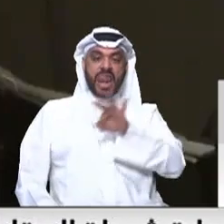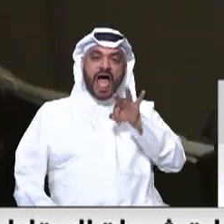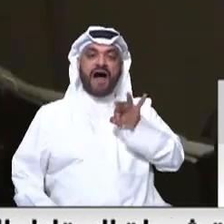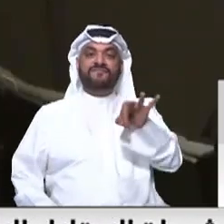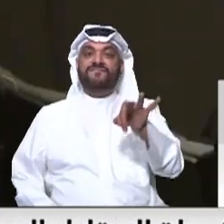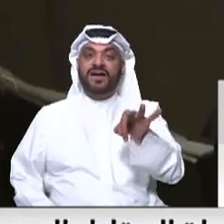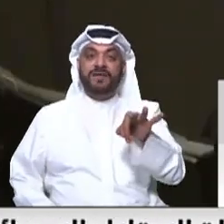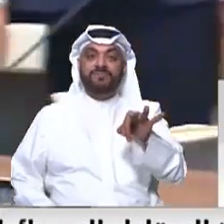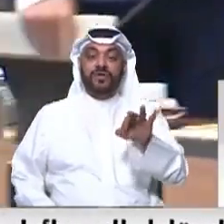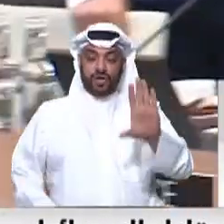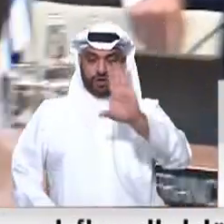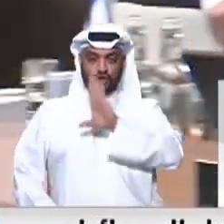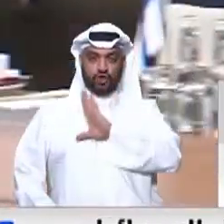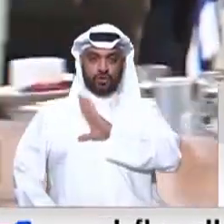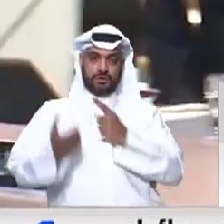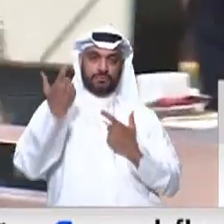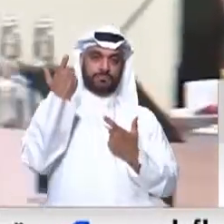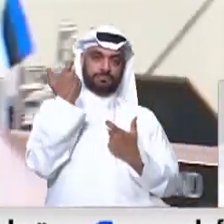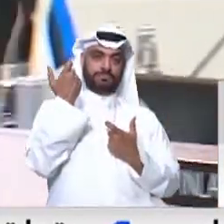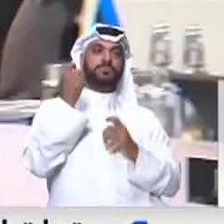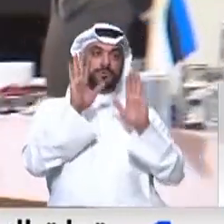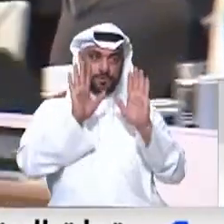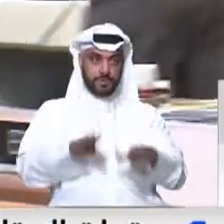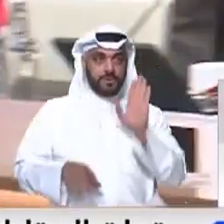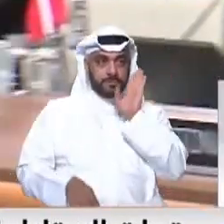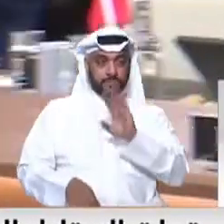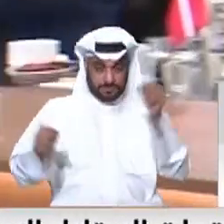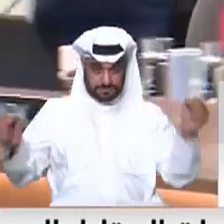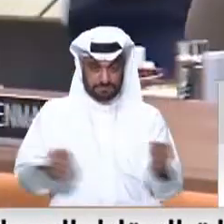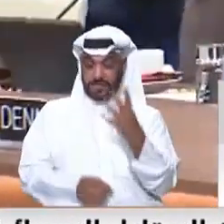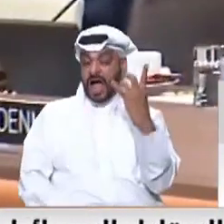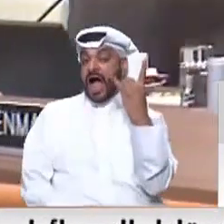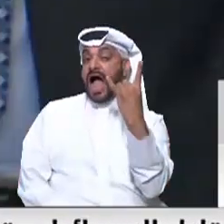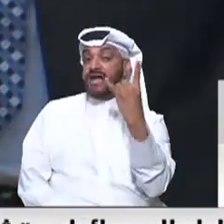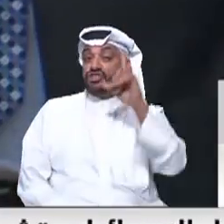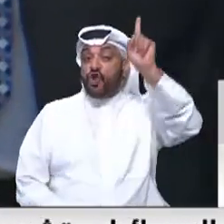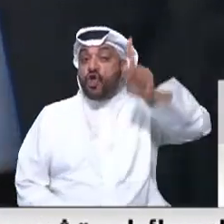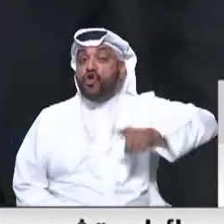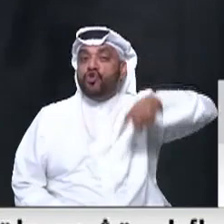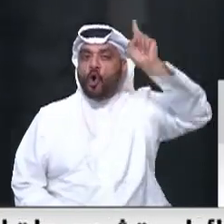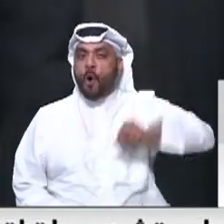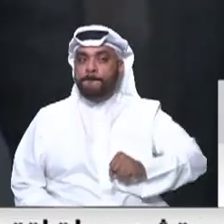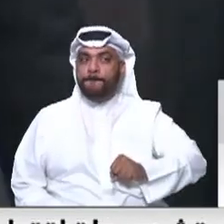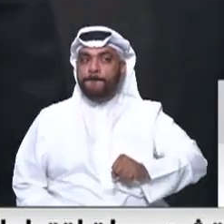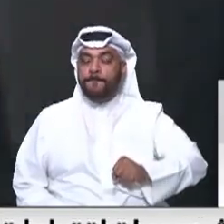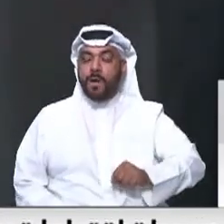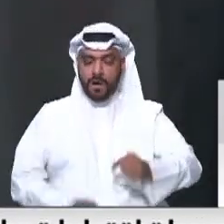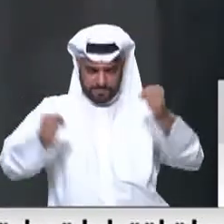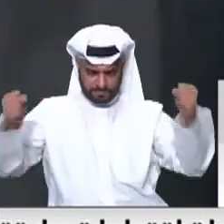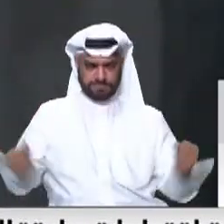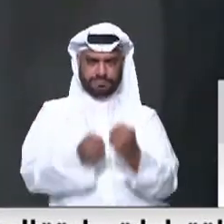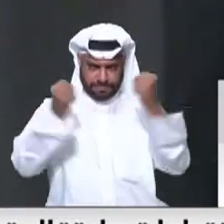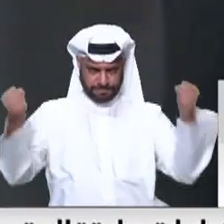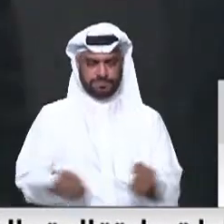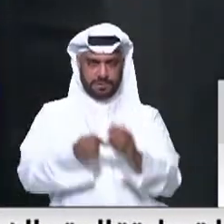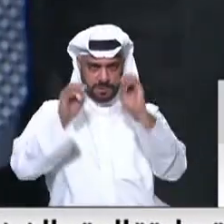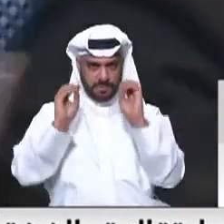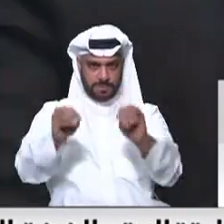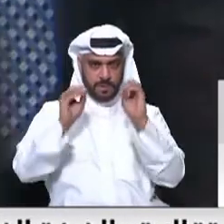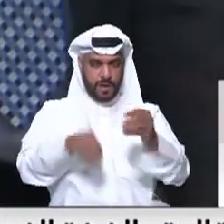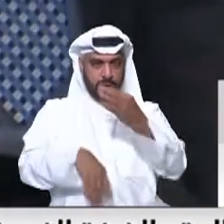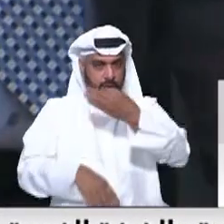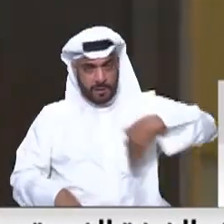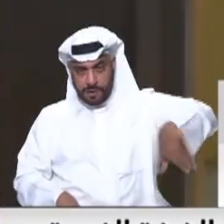المناورات في المانيا وتستمر نحو عشره ايام واكد الحلف ان اظهار حجم قدراته الردعيه هو رساله